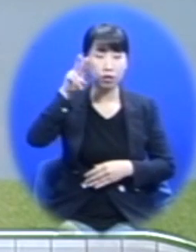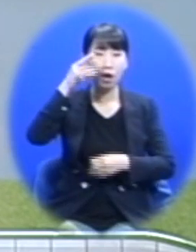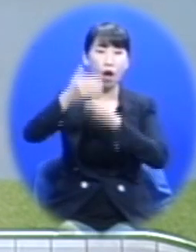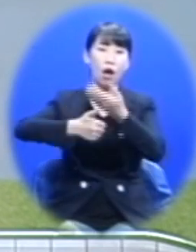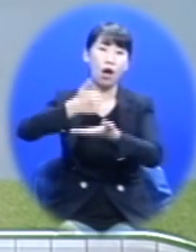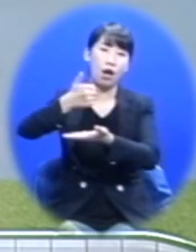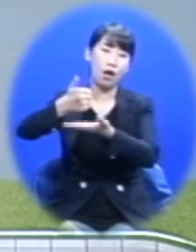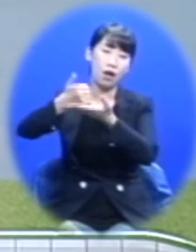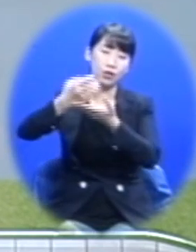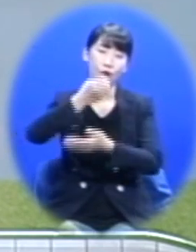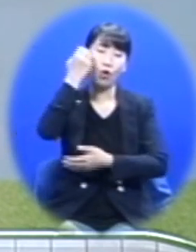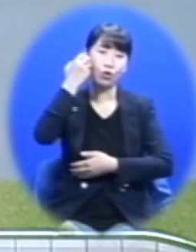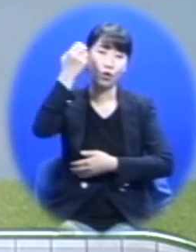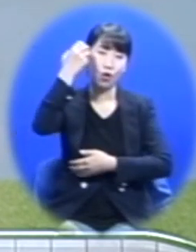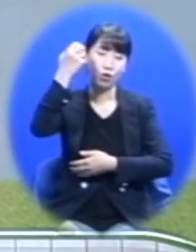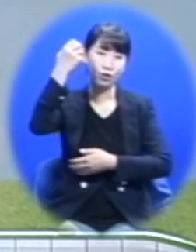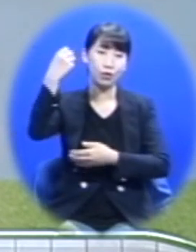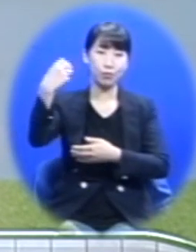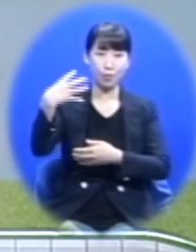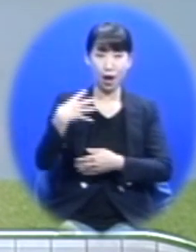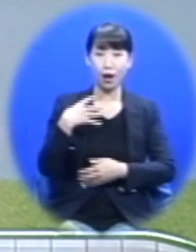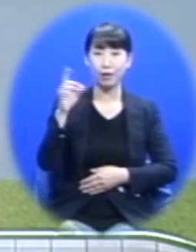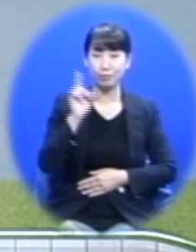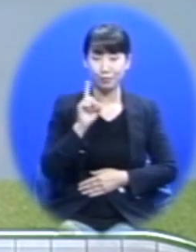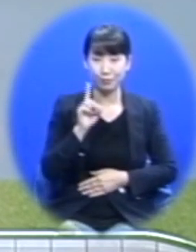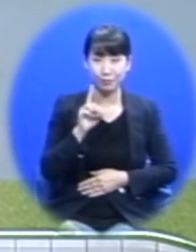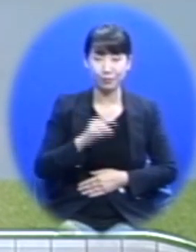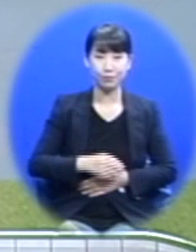성령께서 이 안종혁 교수의 마음에 말씀하십니다.